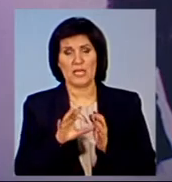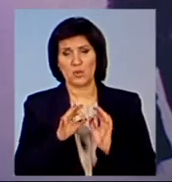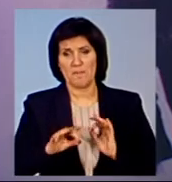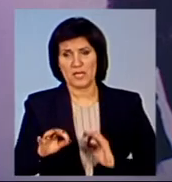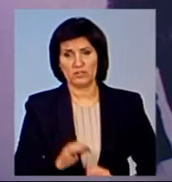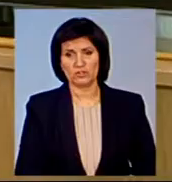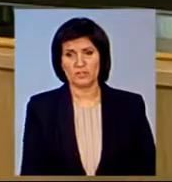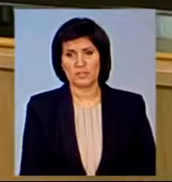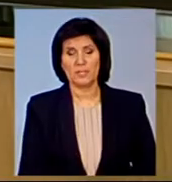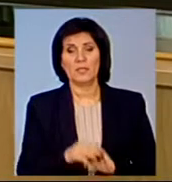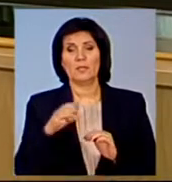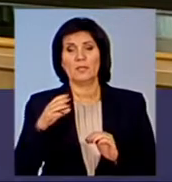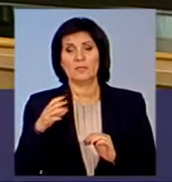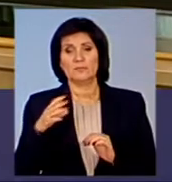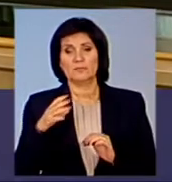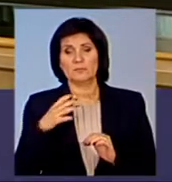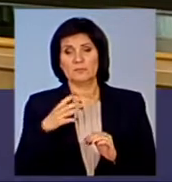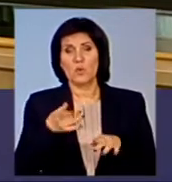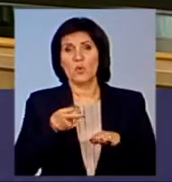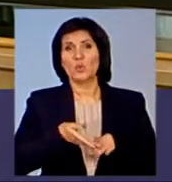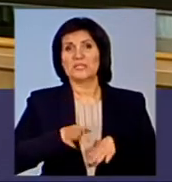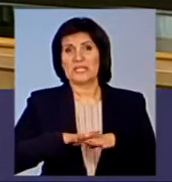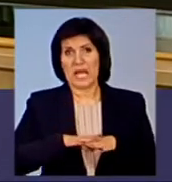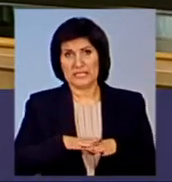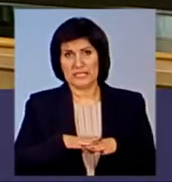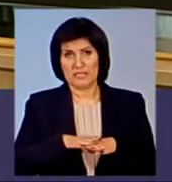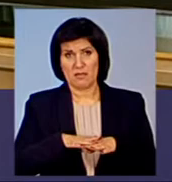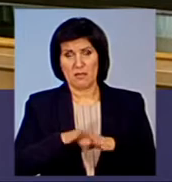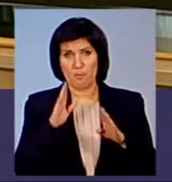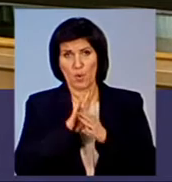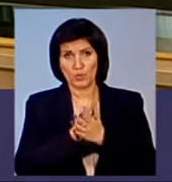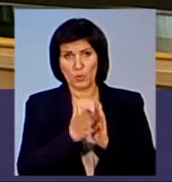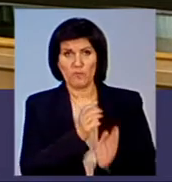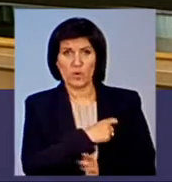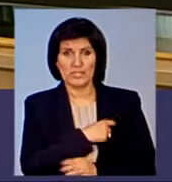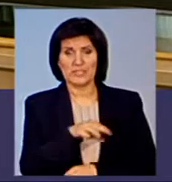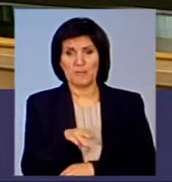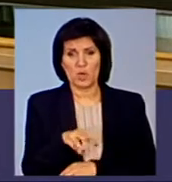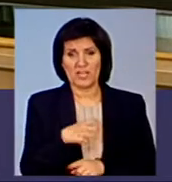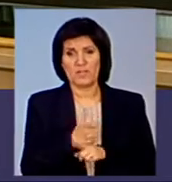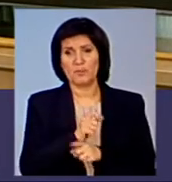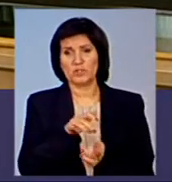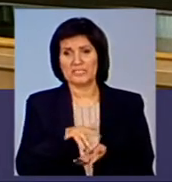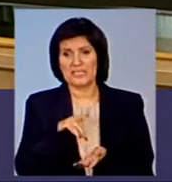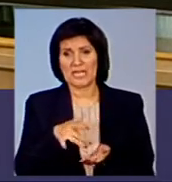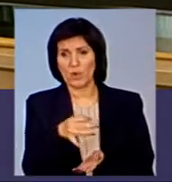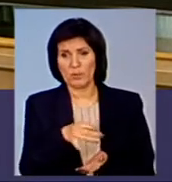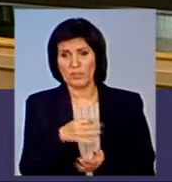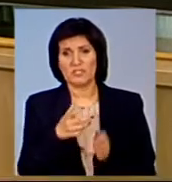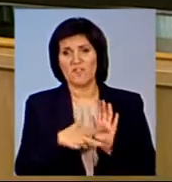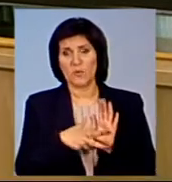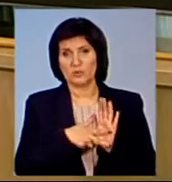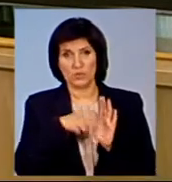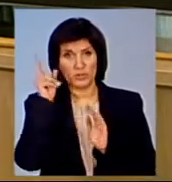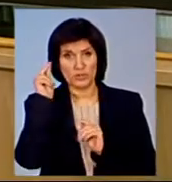синоптики. Очікуємо ускладнення погодних умов в Одеській, Миколаївській, більшості центральних областей, це буде